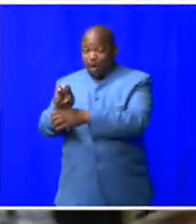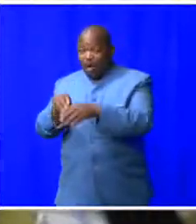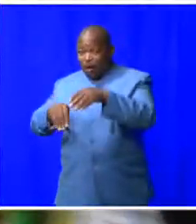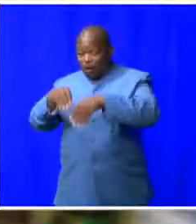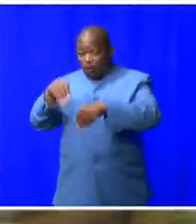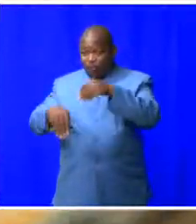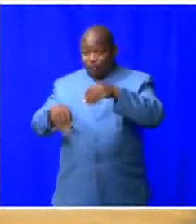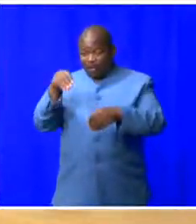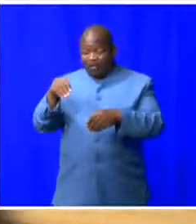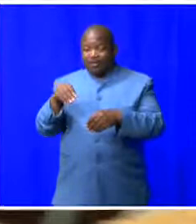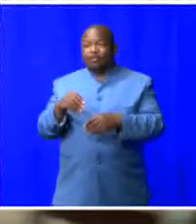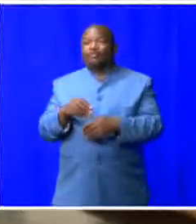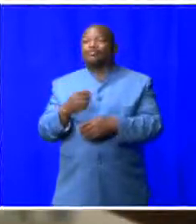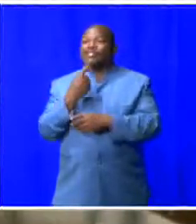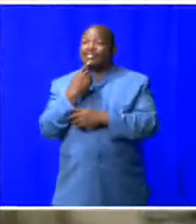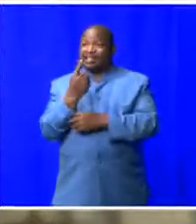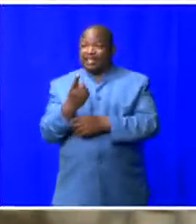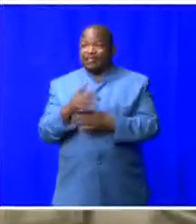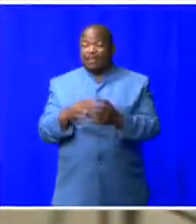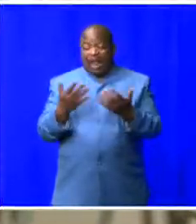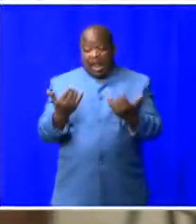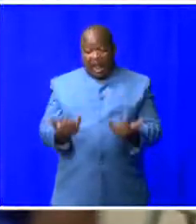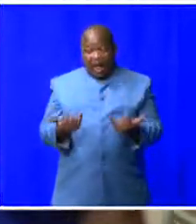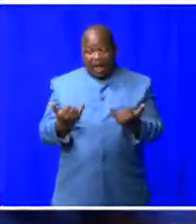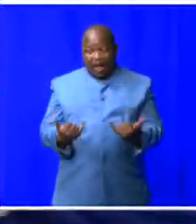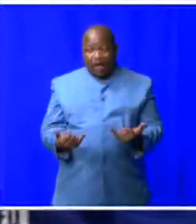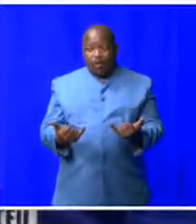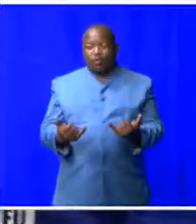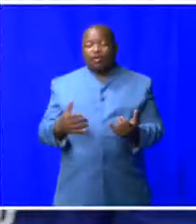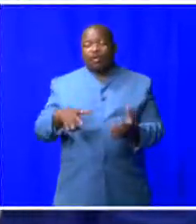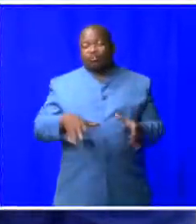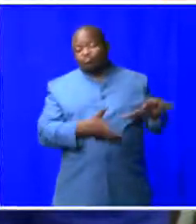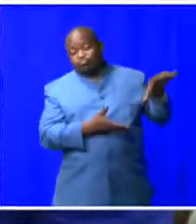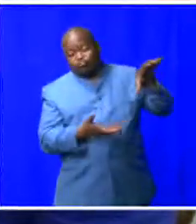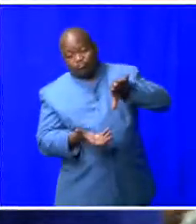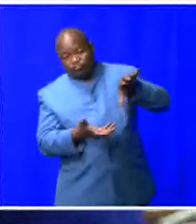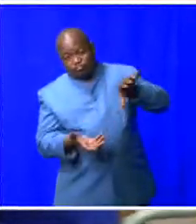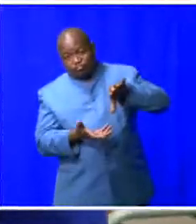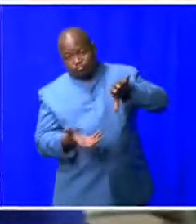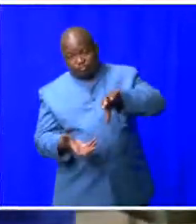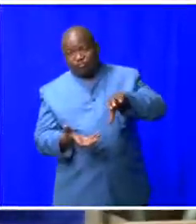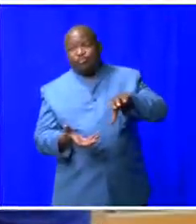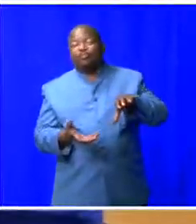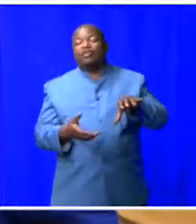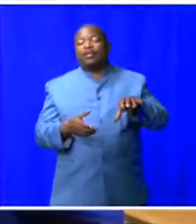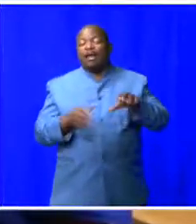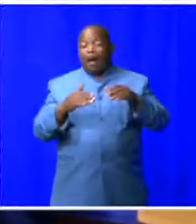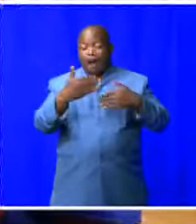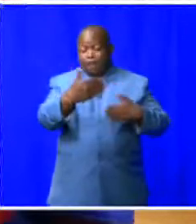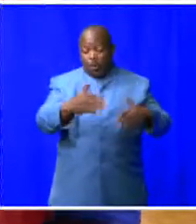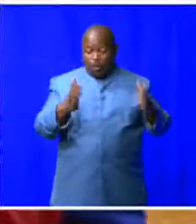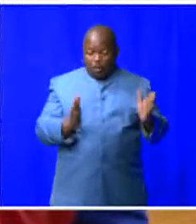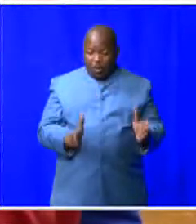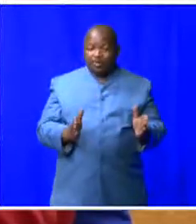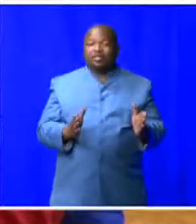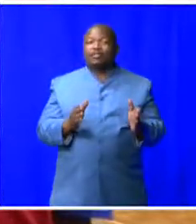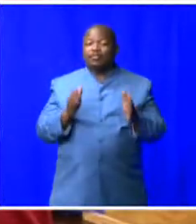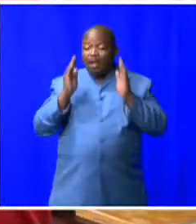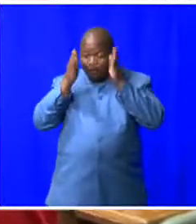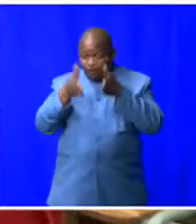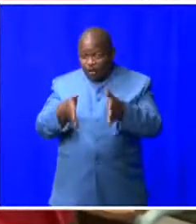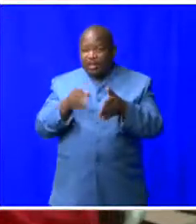jeni uyaveda kuthi sesenda sona sesibala sona sigaba sayo salolunga lephalamende siyabona nje